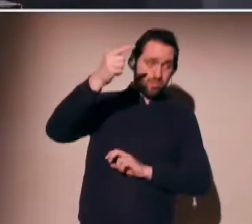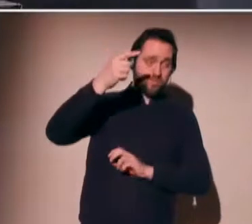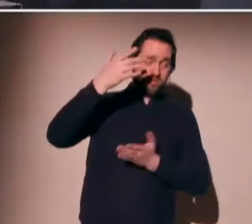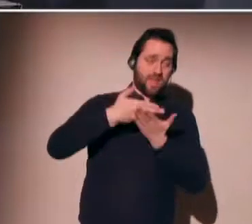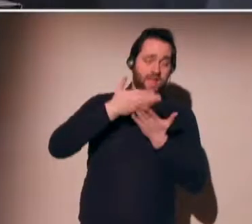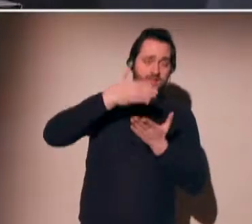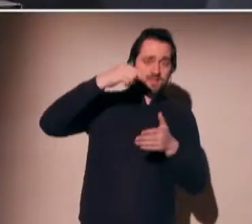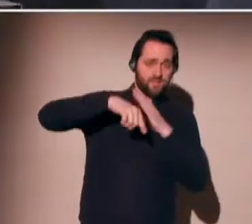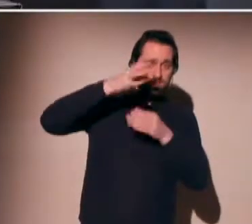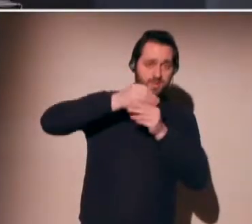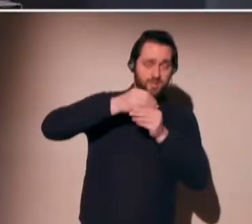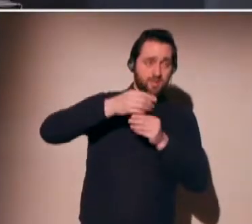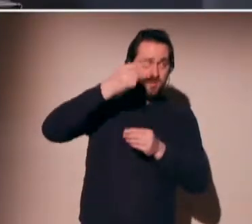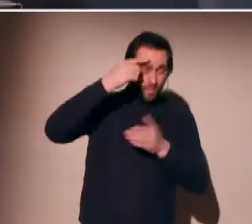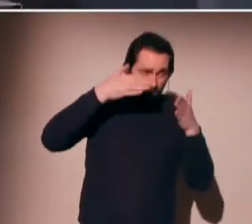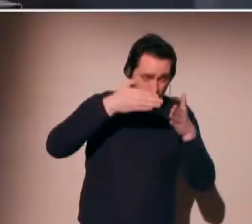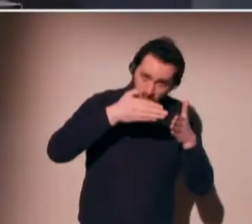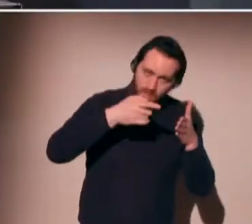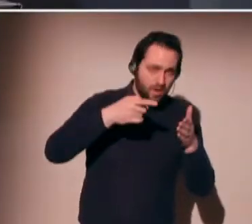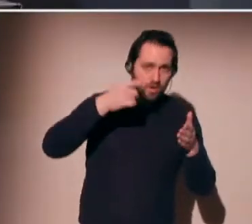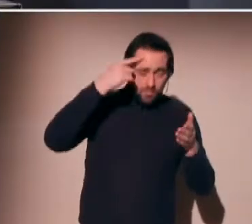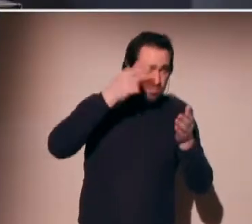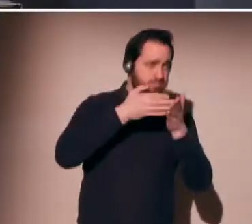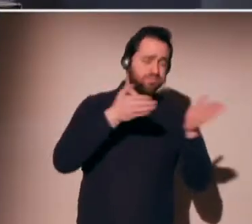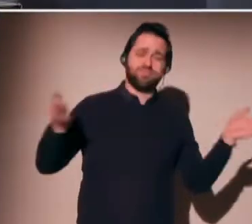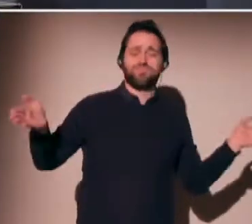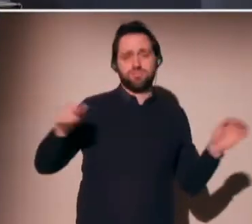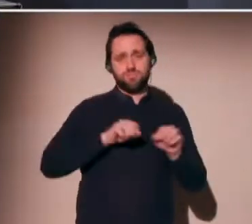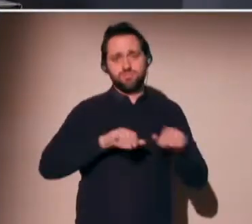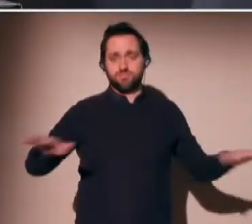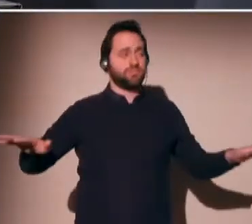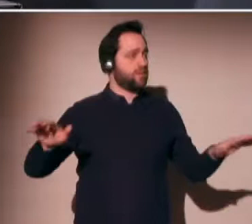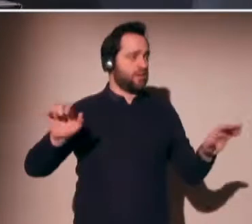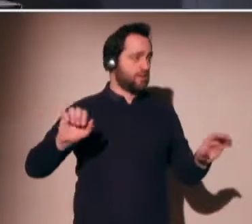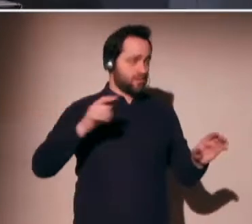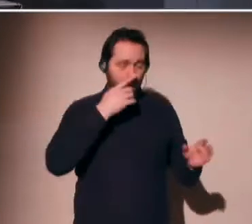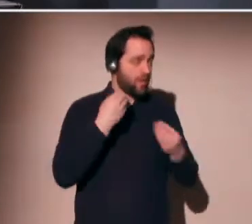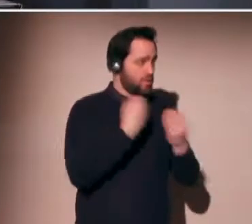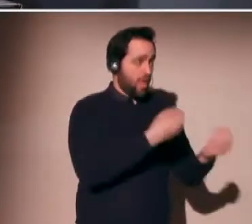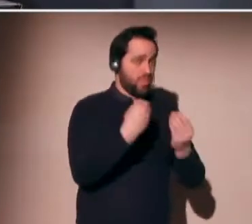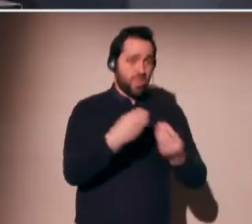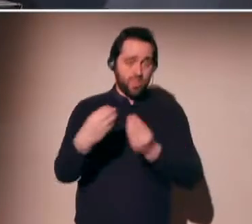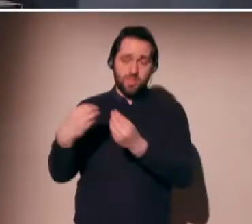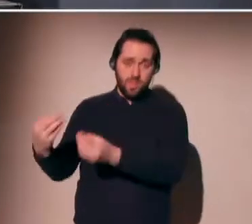quelques applications, mais touchent essentiellement énormément de branches de l'économie.